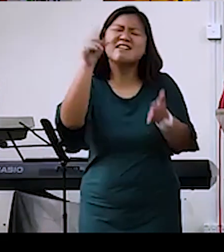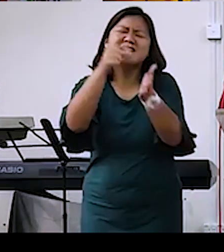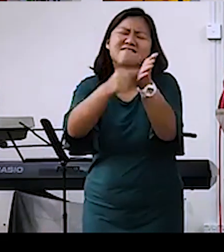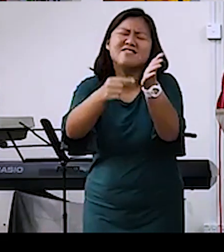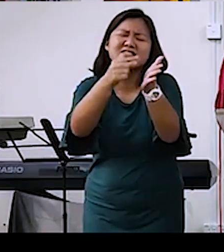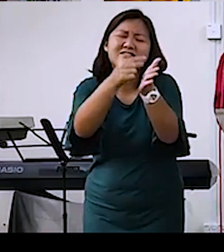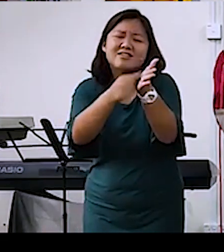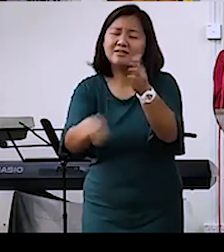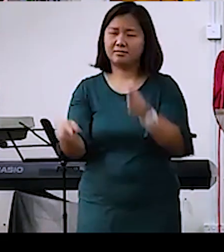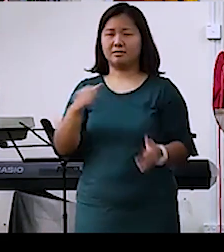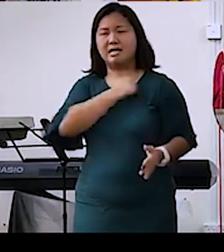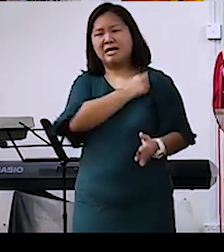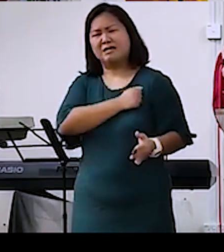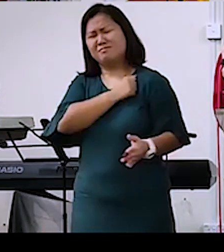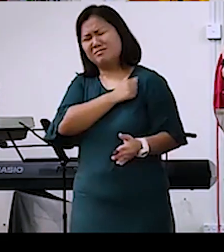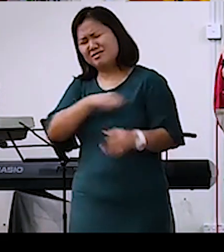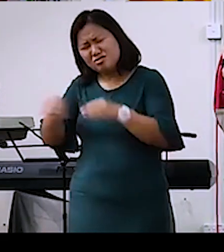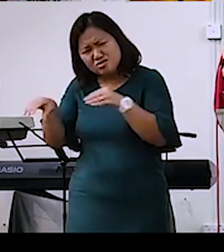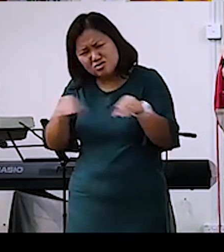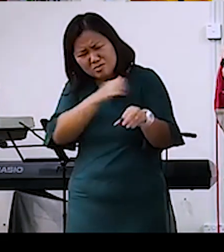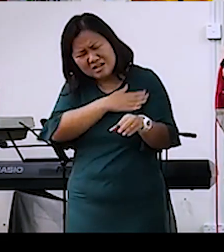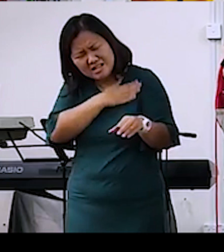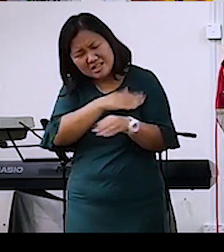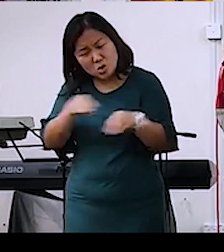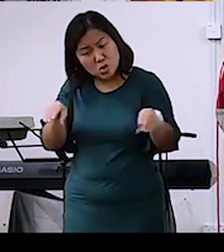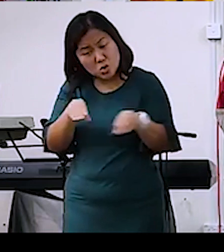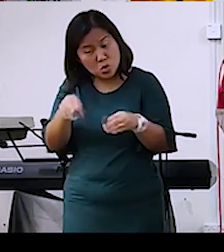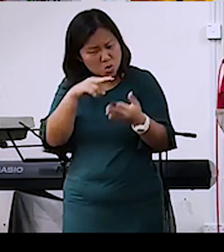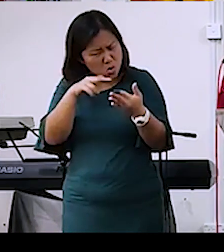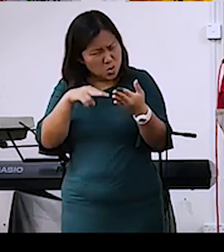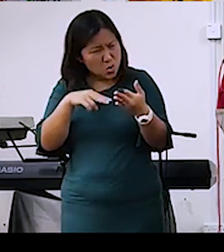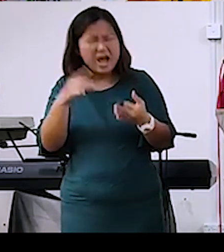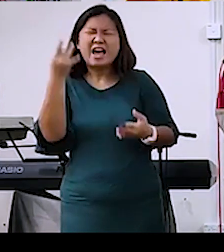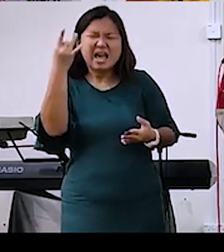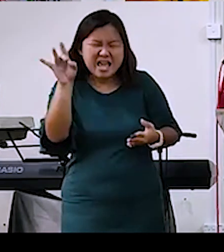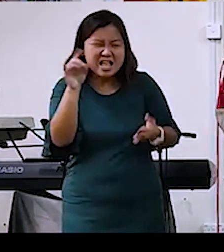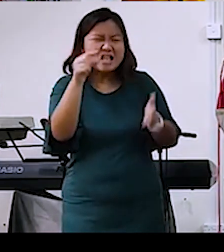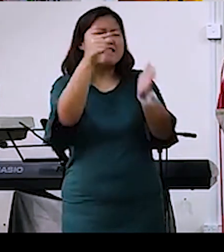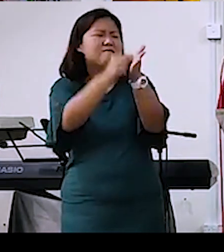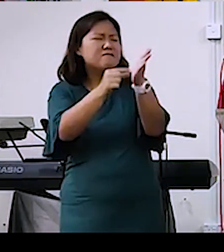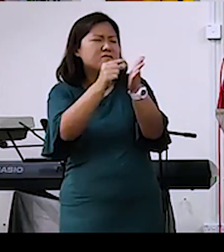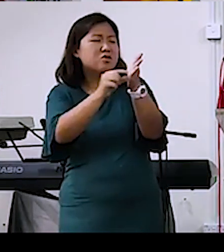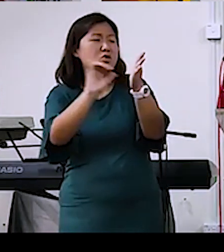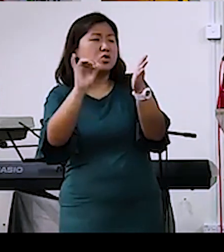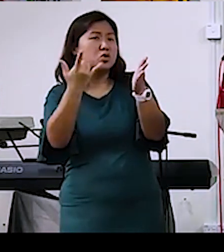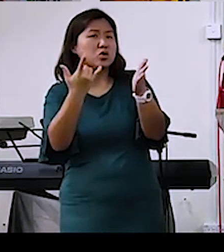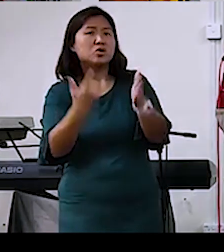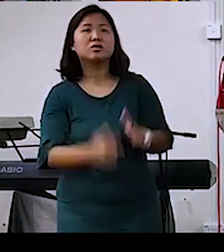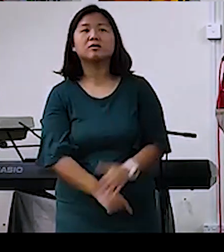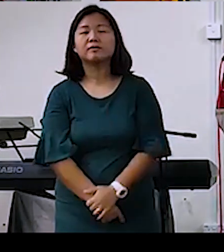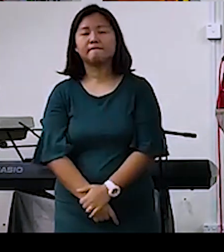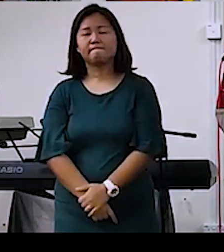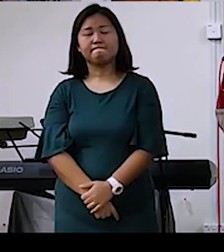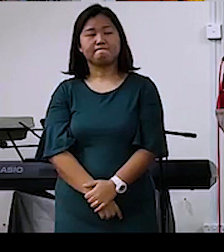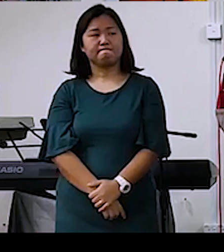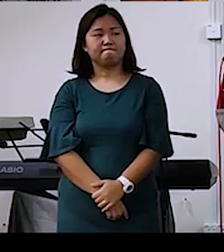do it. 所以如果你们不喜欢阅读的话呢，其实我们有这个有声福音，所以呢你们可以聆听。那